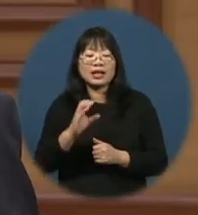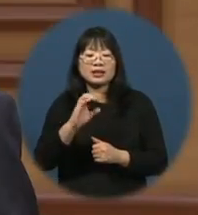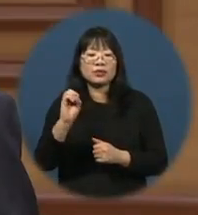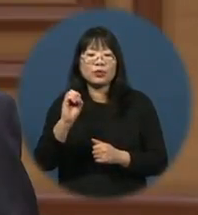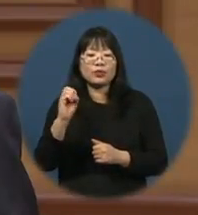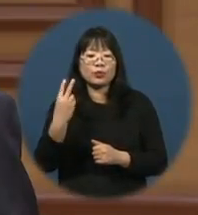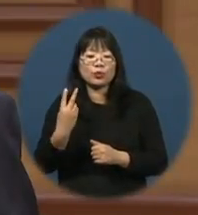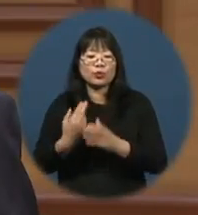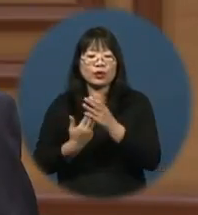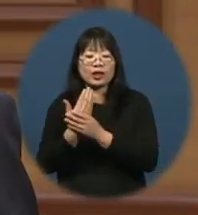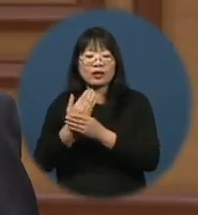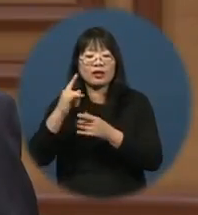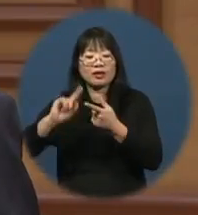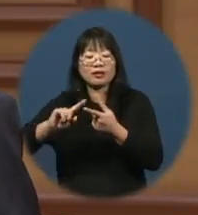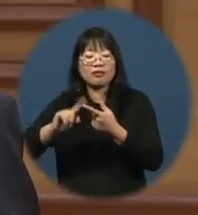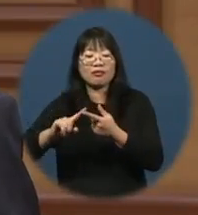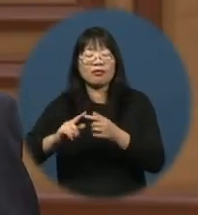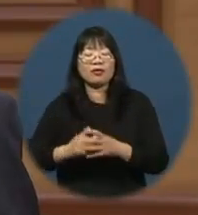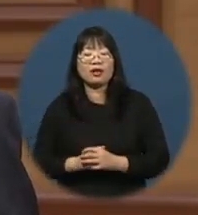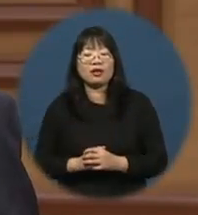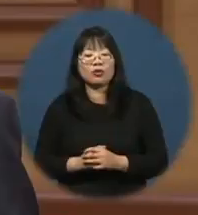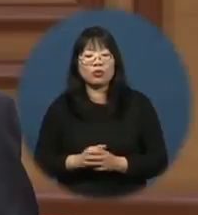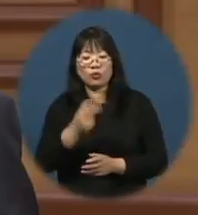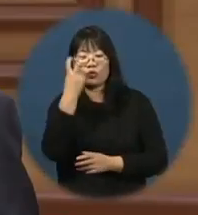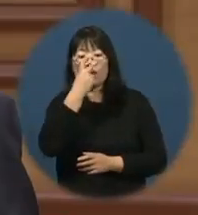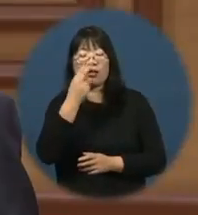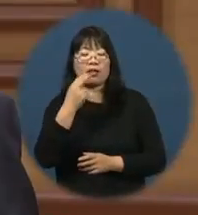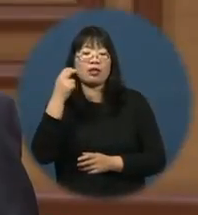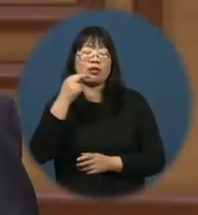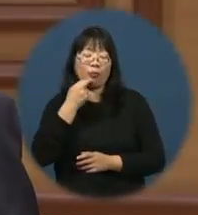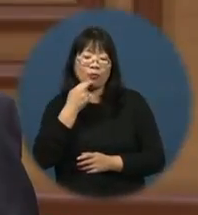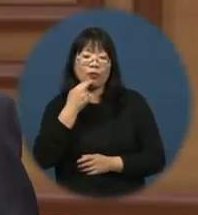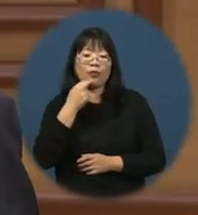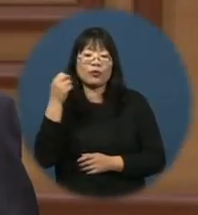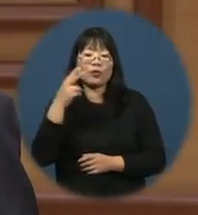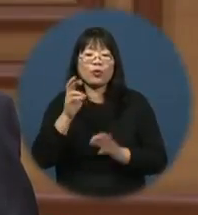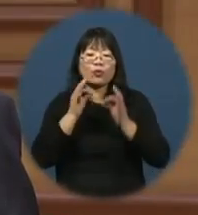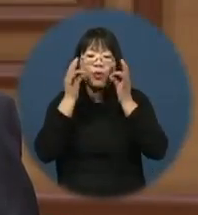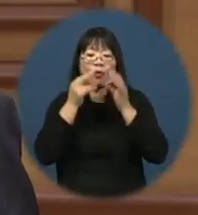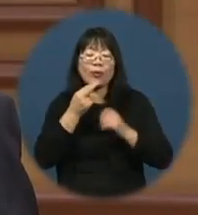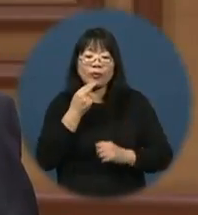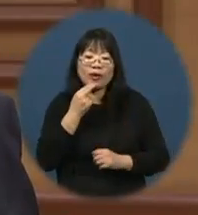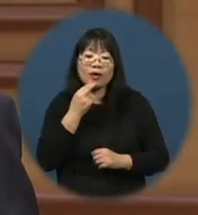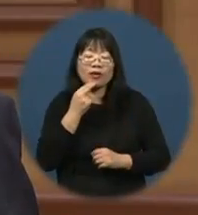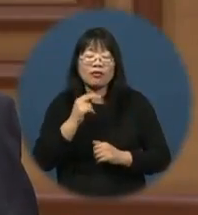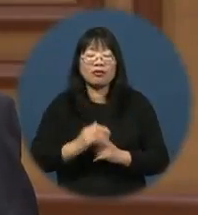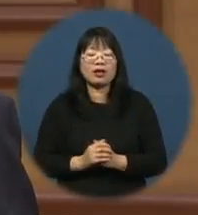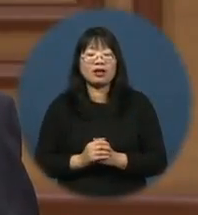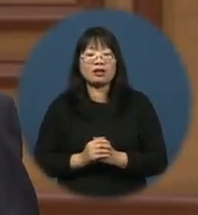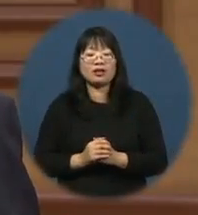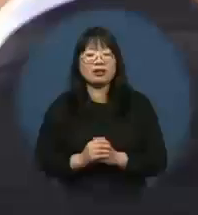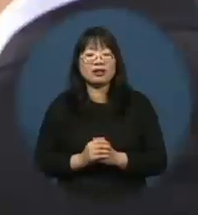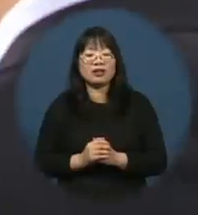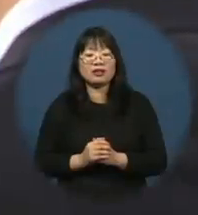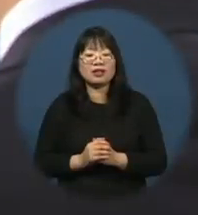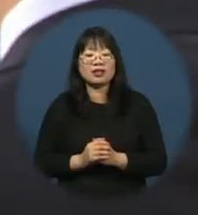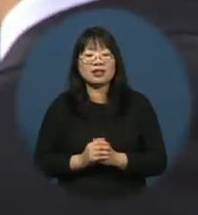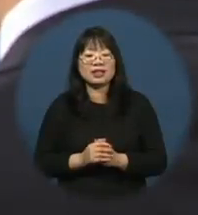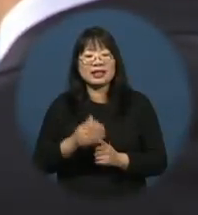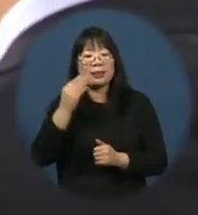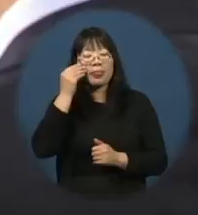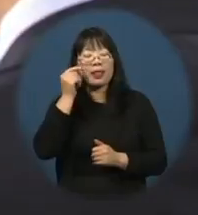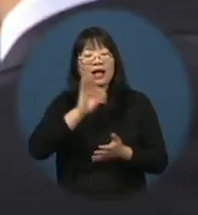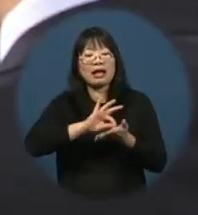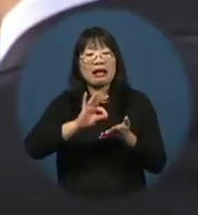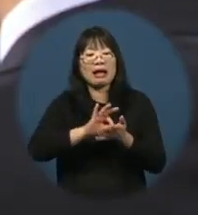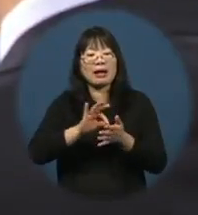이산화탄소 배출에 대해서 관리를 하지 않거나 또는 노력을 하지 않거나 했을 때는 즉 펑펑 기름을